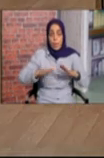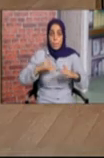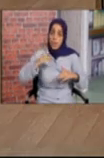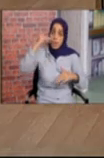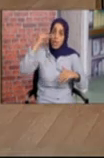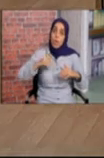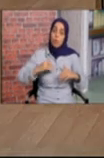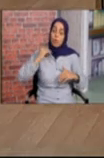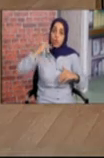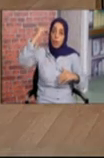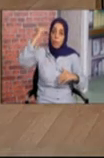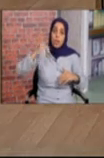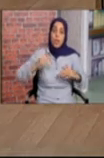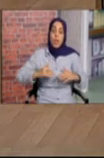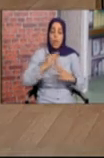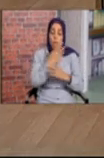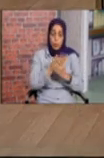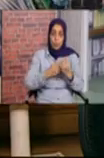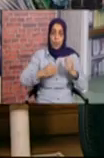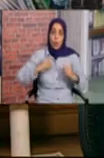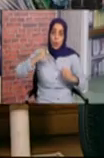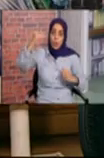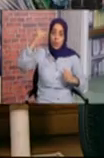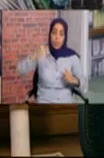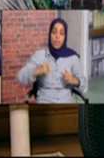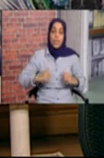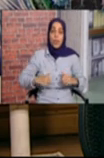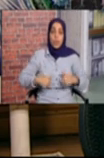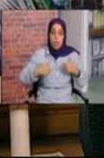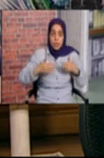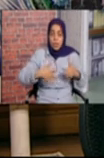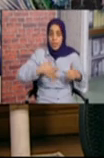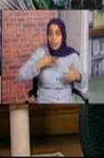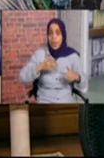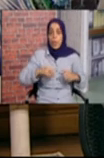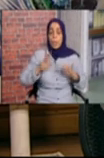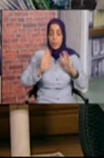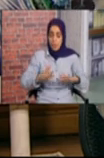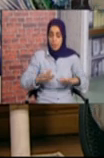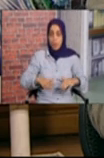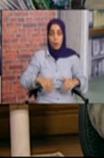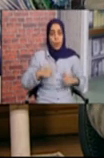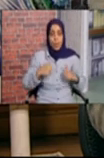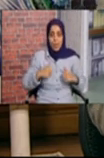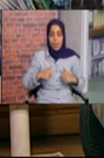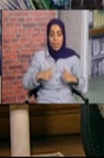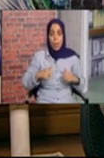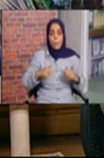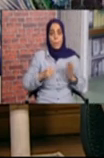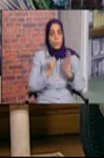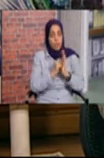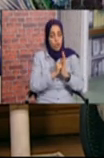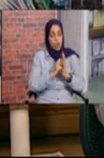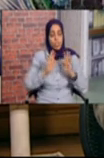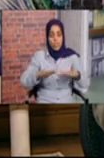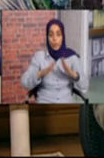المستقبل وبناء أبنائنا وبناتنا اللي هي يعني احنا بنتشرف ده بيحصل والحقيقة يعني بيت القصيد في مصر زي